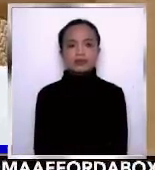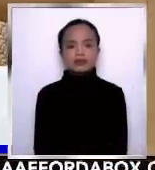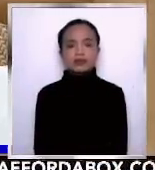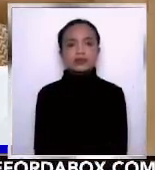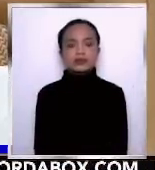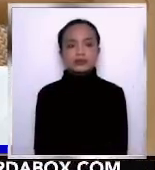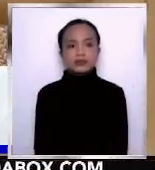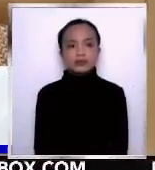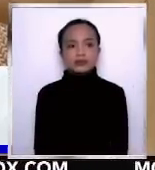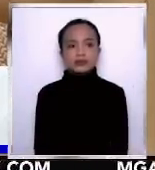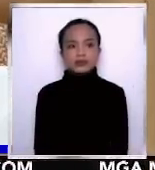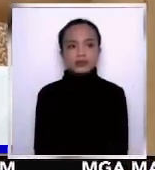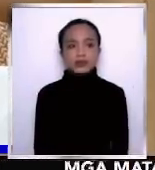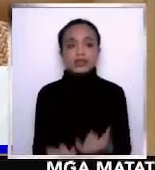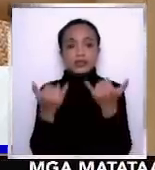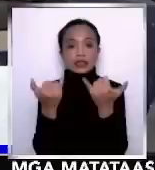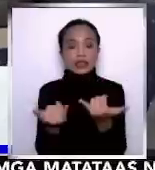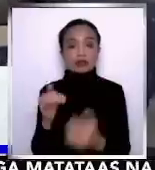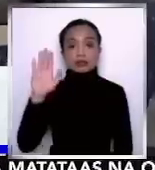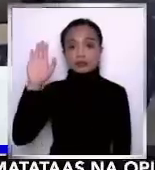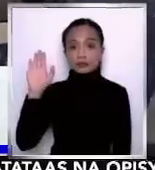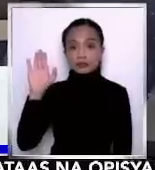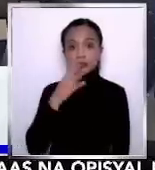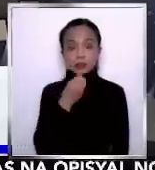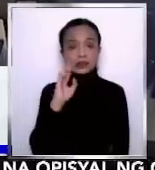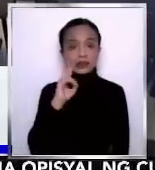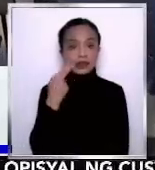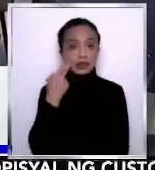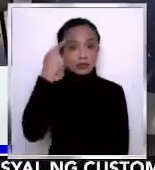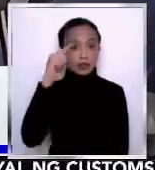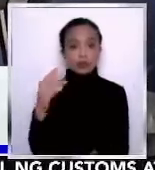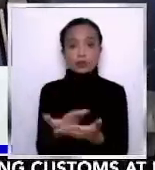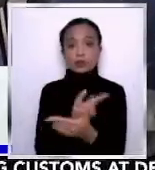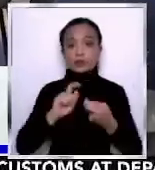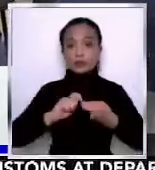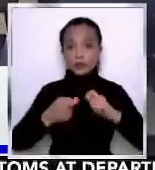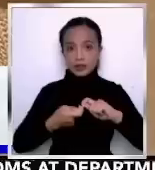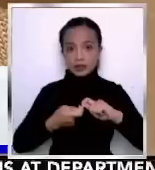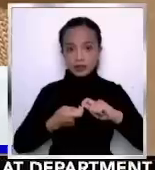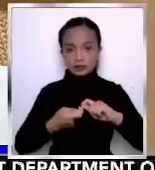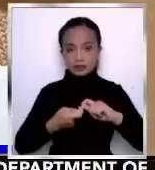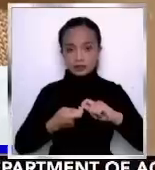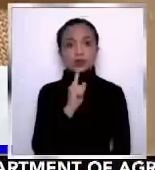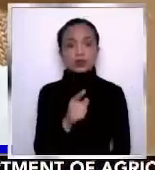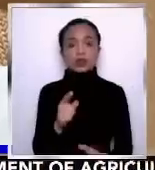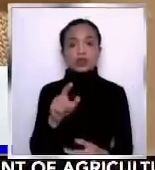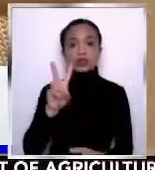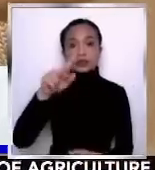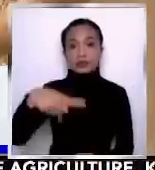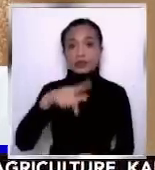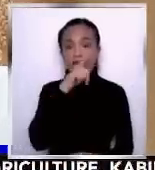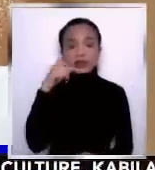Kasabay ng pagpapanumpa kay Senador Risa Ontiveros para sa kanyang panibagong termino, opisyal nang isinali ni Vice President Lenny